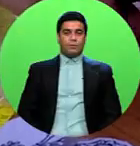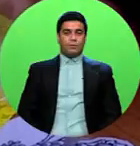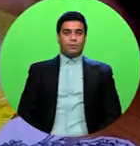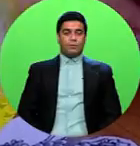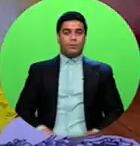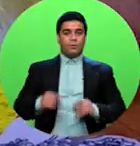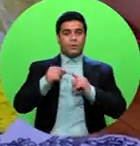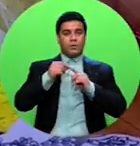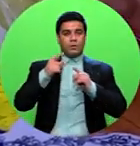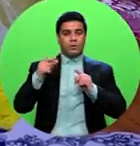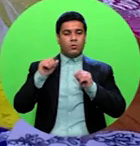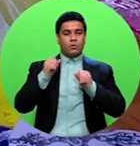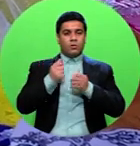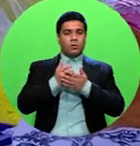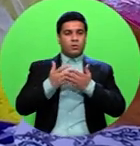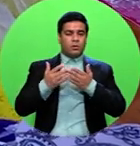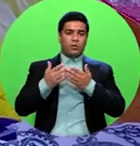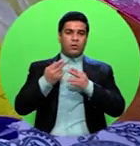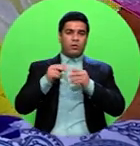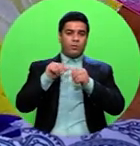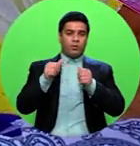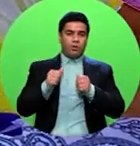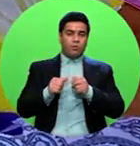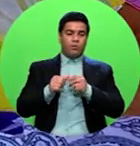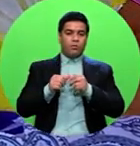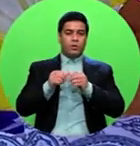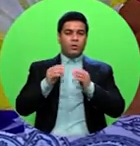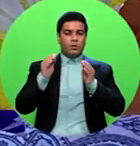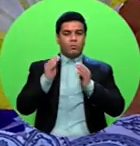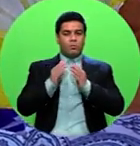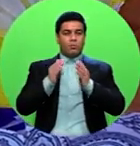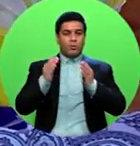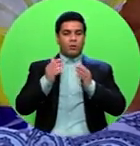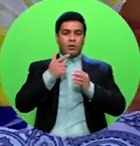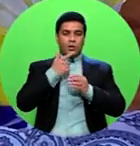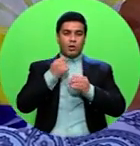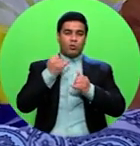Листья могут иметь разную конфигурацию, и заостренные, и более скругленные.